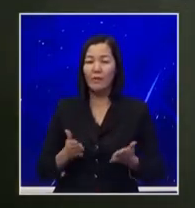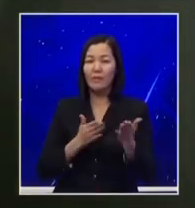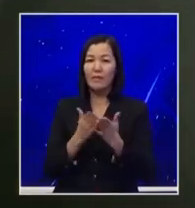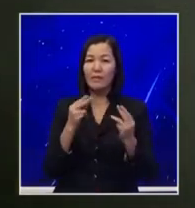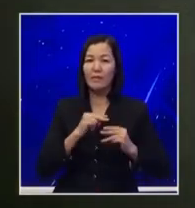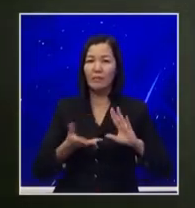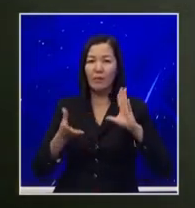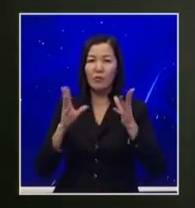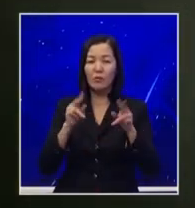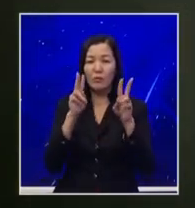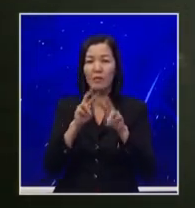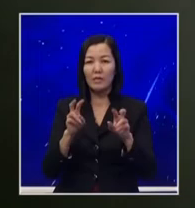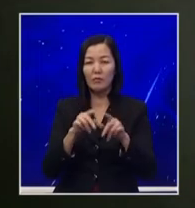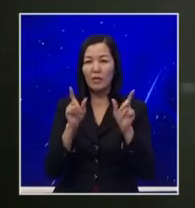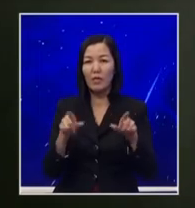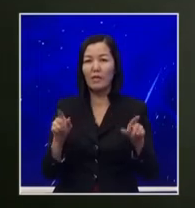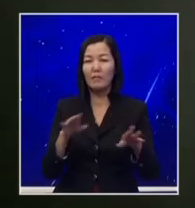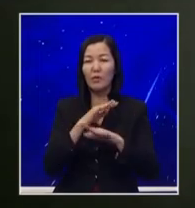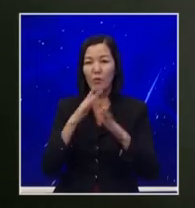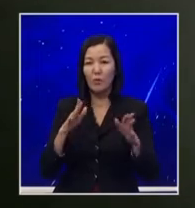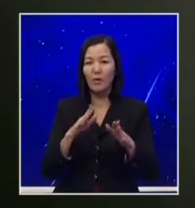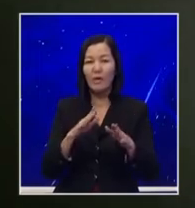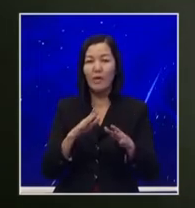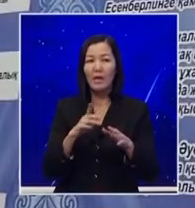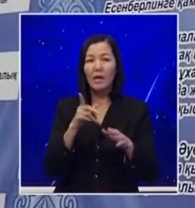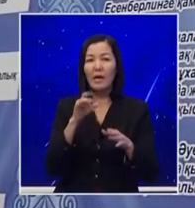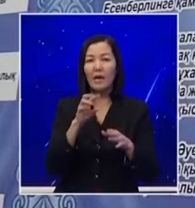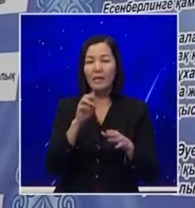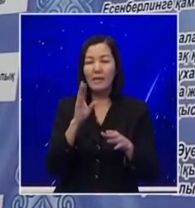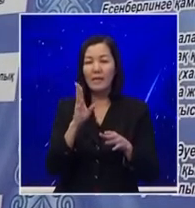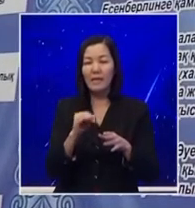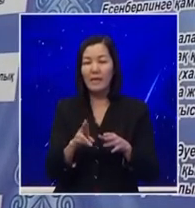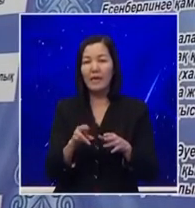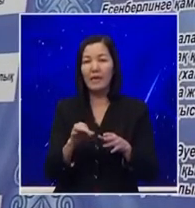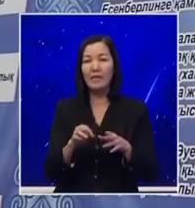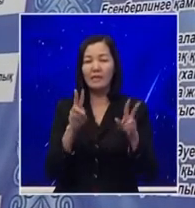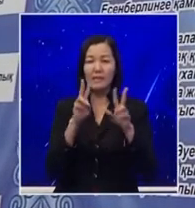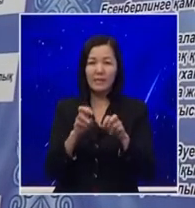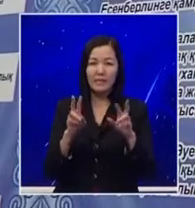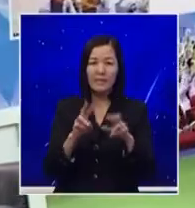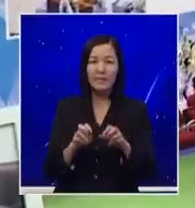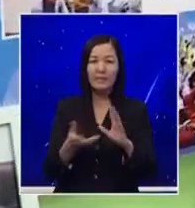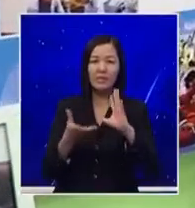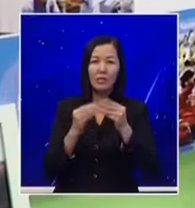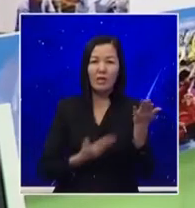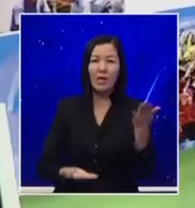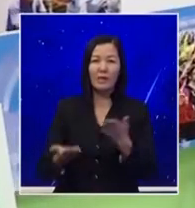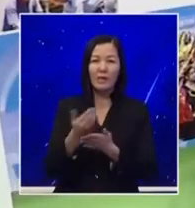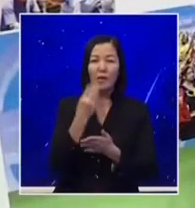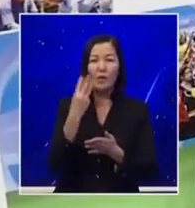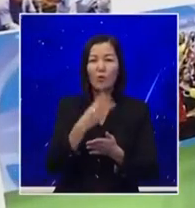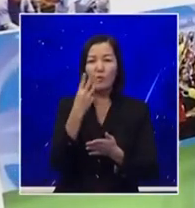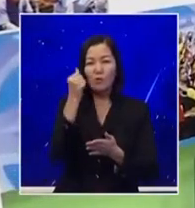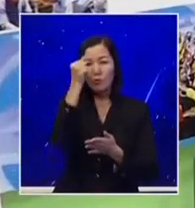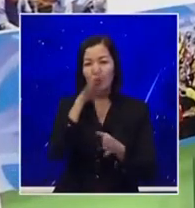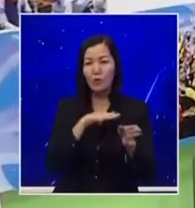жолын зерттеп жүргендер аз емес. Бірі Хания Естәулетқызы, оның бір туар азамат жайлы ізденісте жүргеніне 33 жыл болыпты. Бүгінге